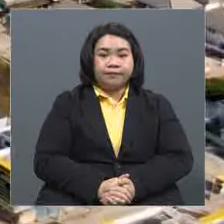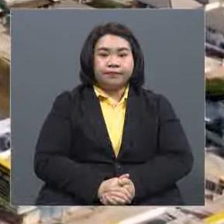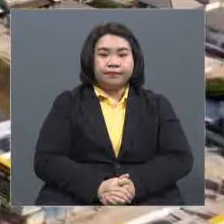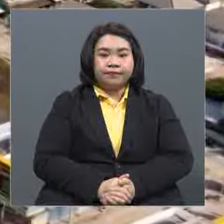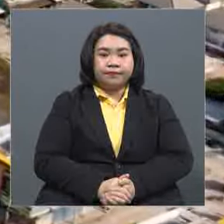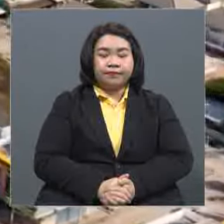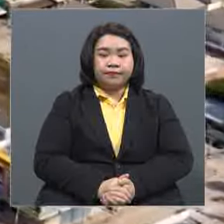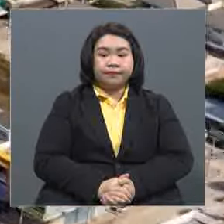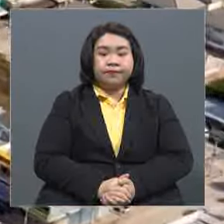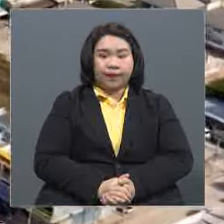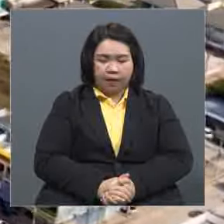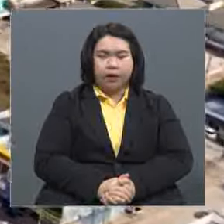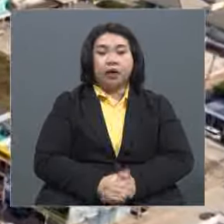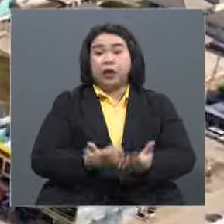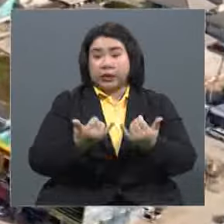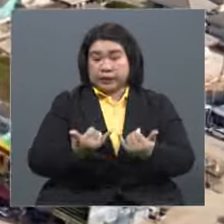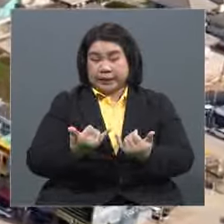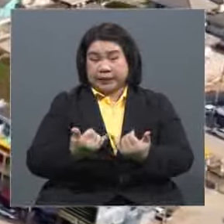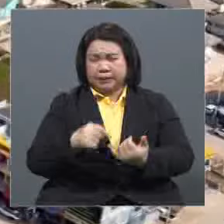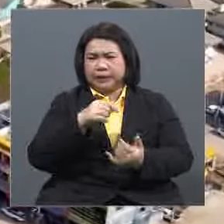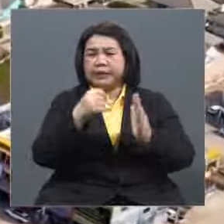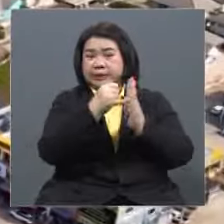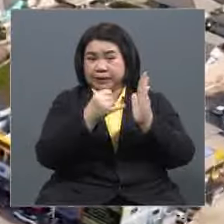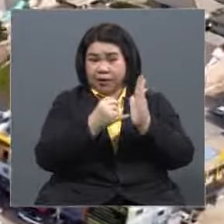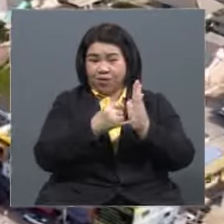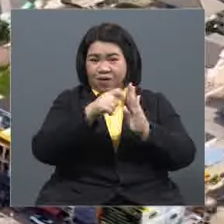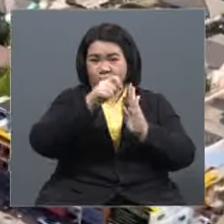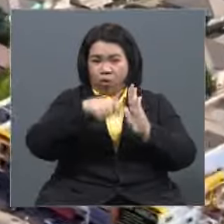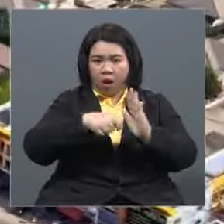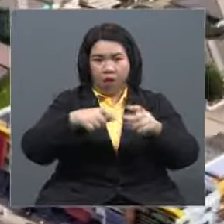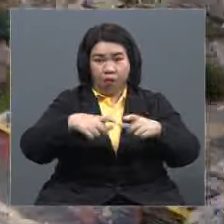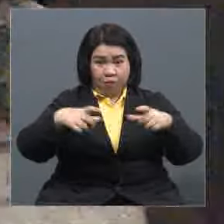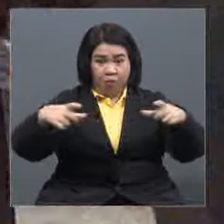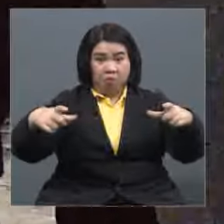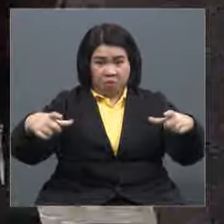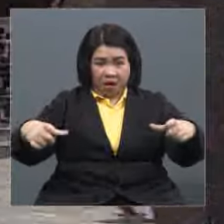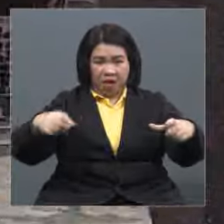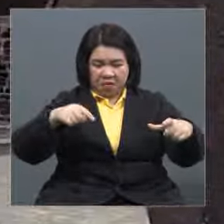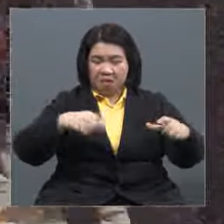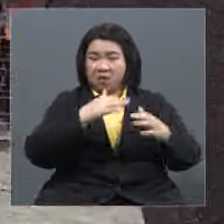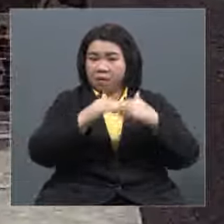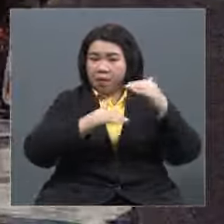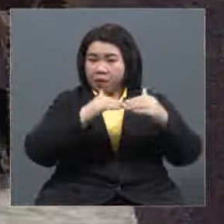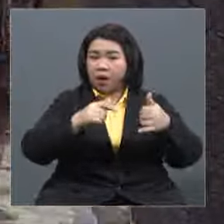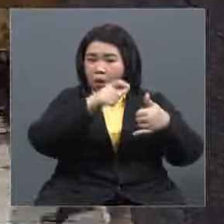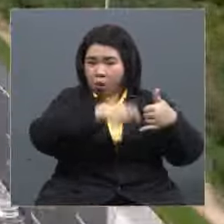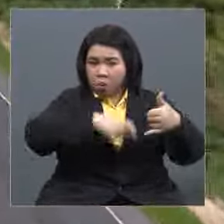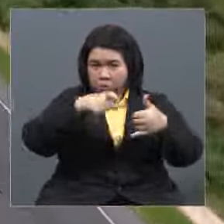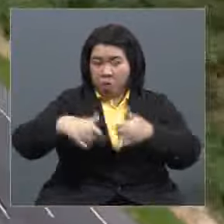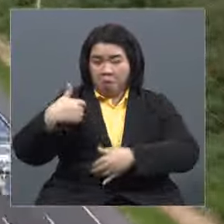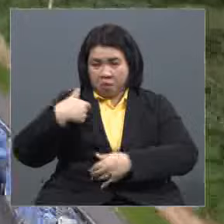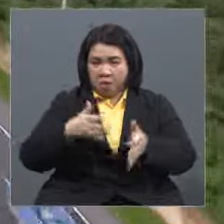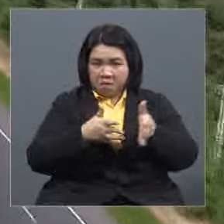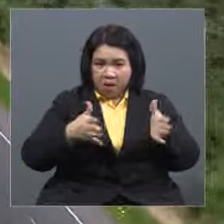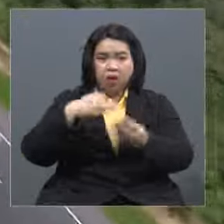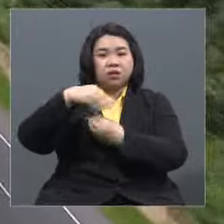ค่ะด้วยศักยภาพและขนาดของจังหวัดนครราชสีมาหรือโคราชที่มีการเติบโตด้านประชากรและเศรษฐกิจ